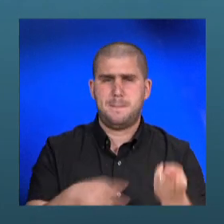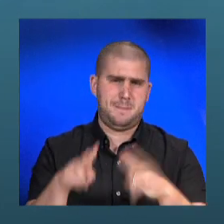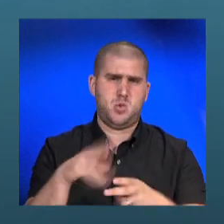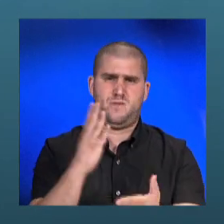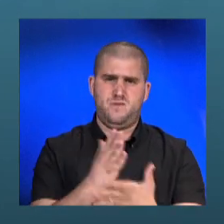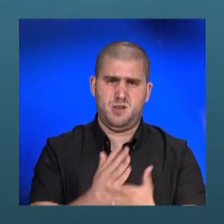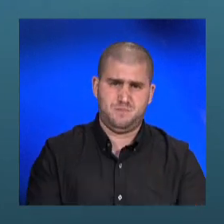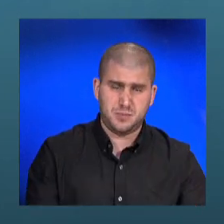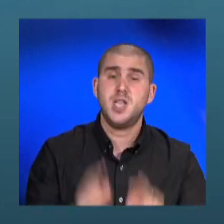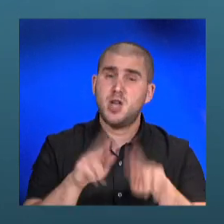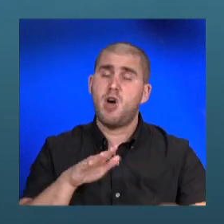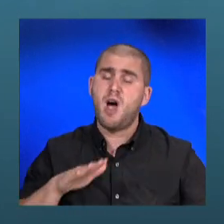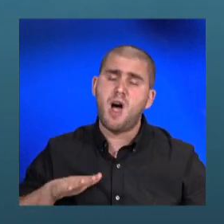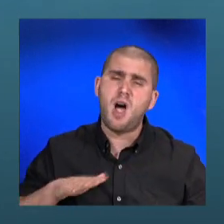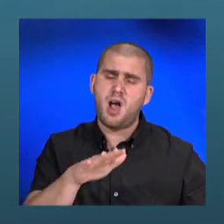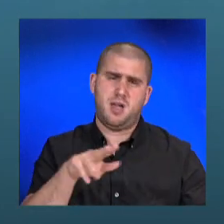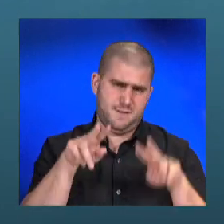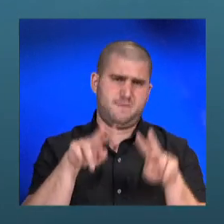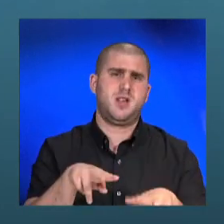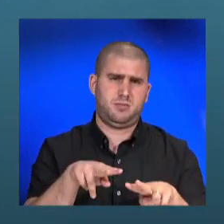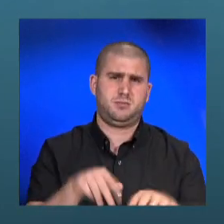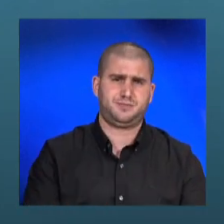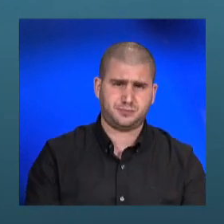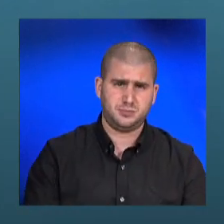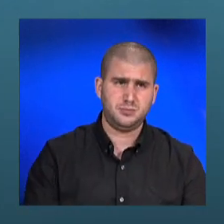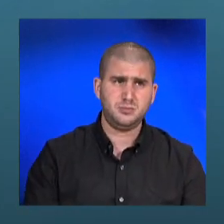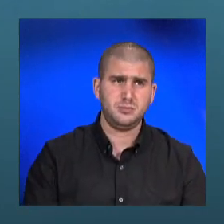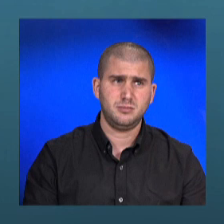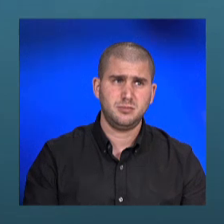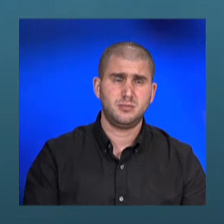עלייה מאוד תלולה בדרום אמריקה,